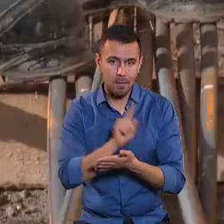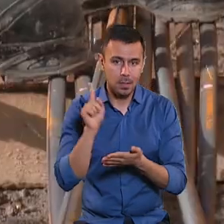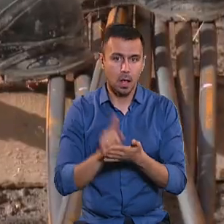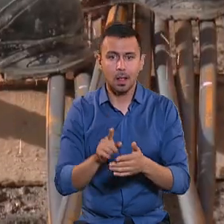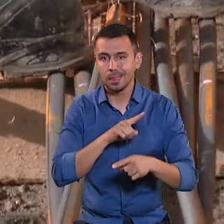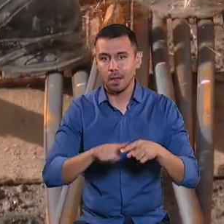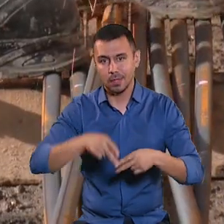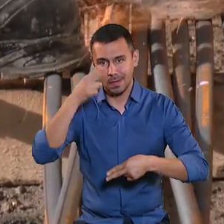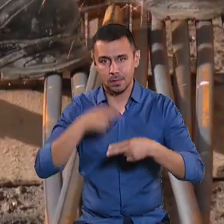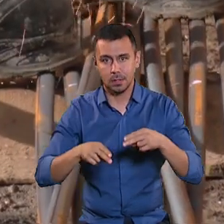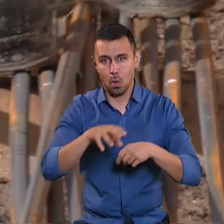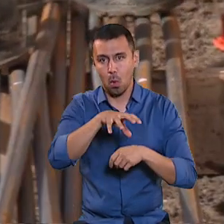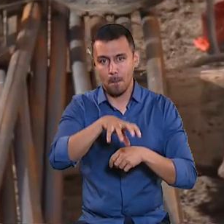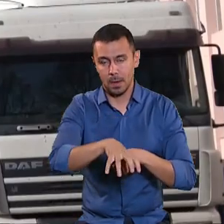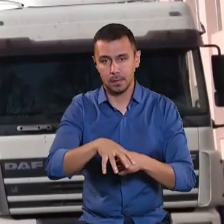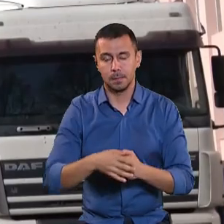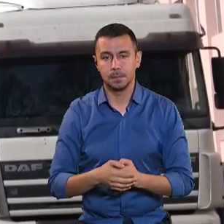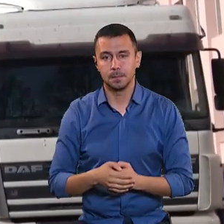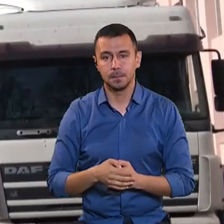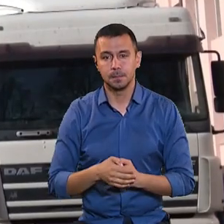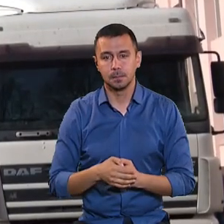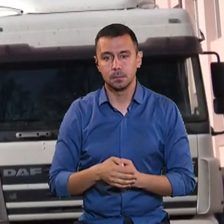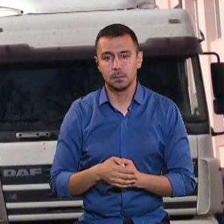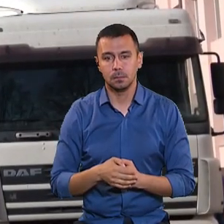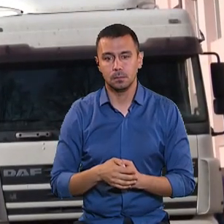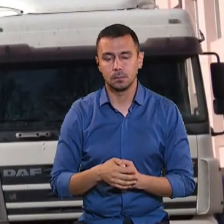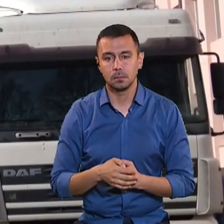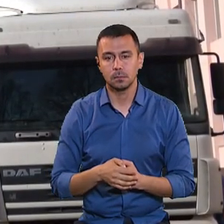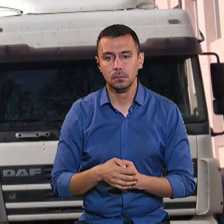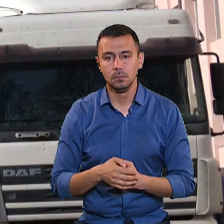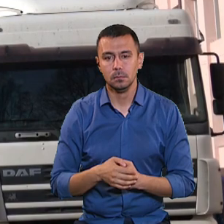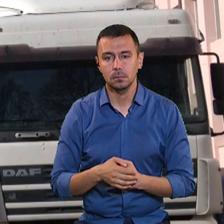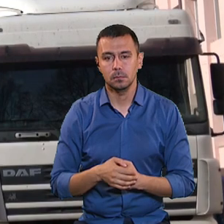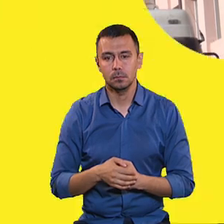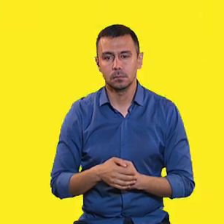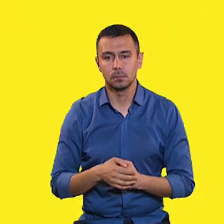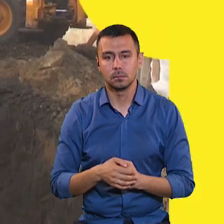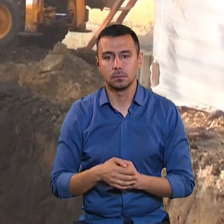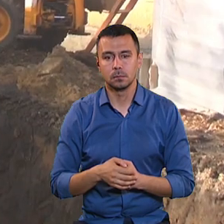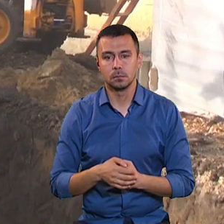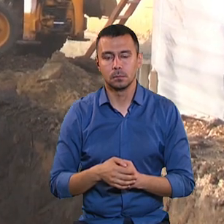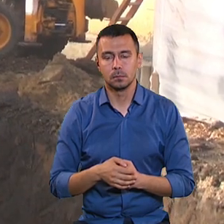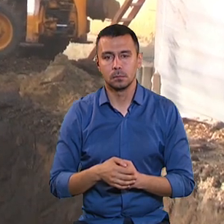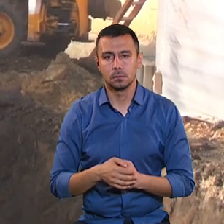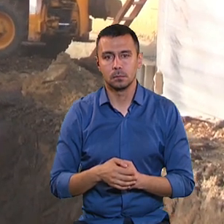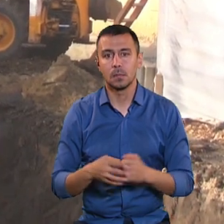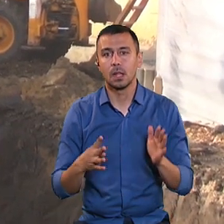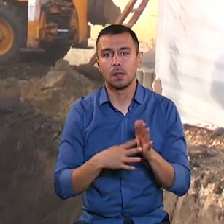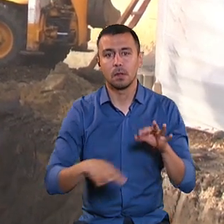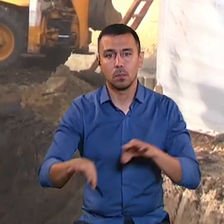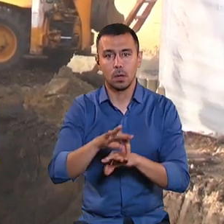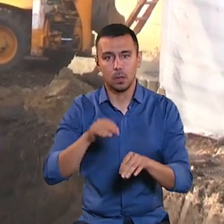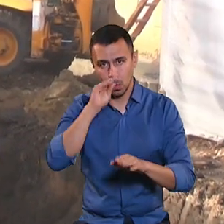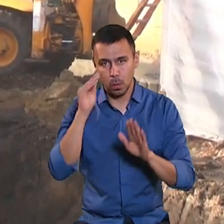якнайшвидше завершити об'єкт Світлана поробок Віктор кривий суспільні новини Хмельниччина дев'ять проєктів